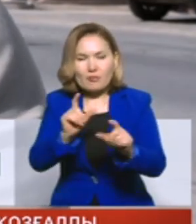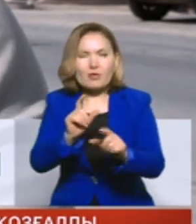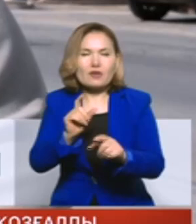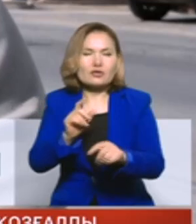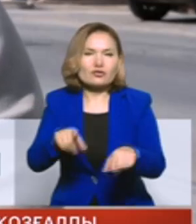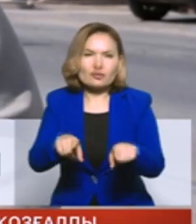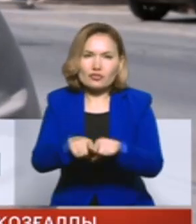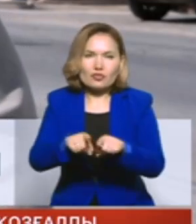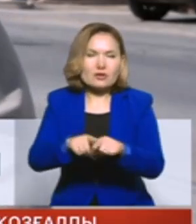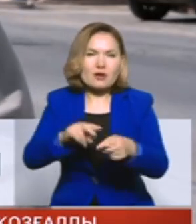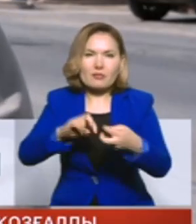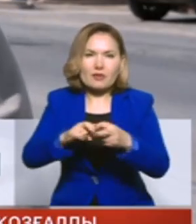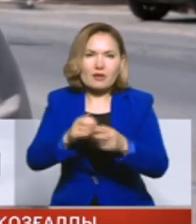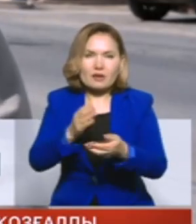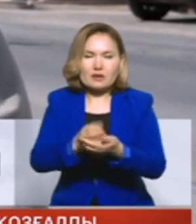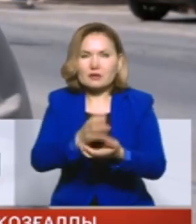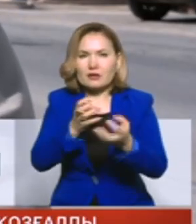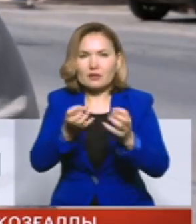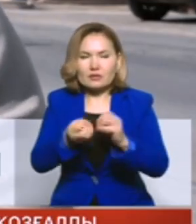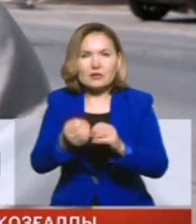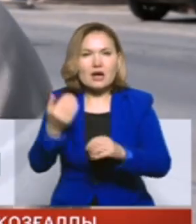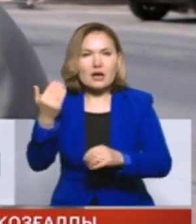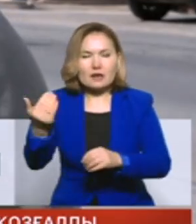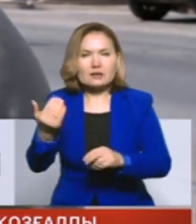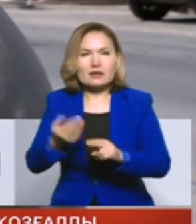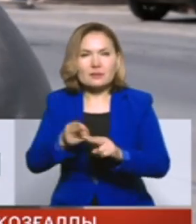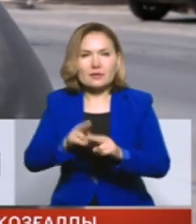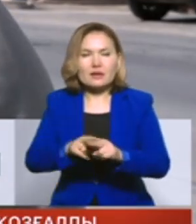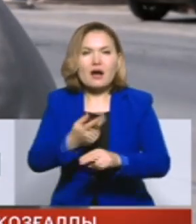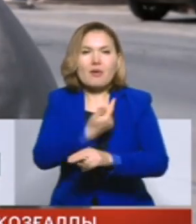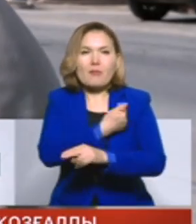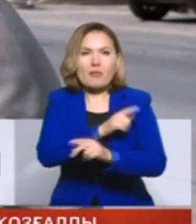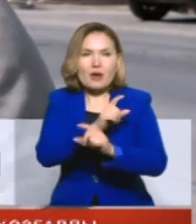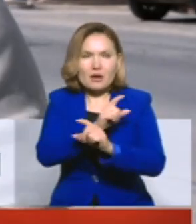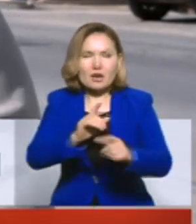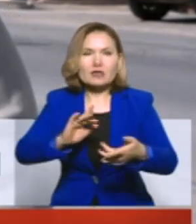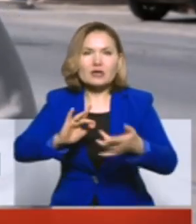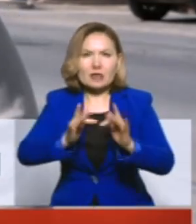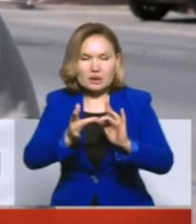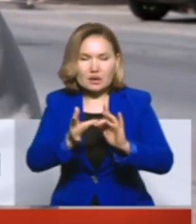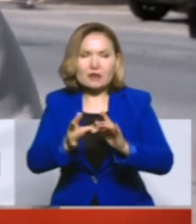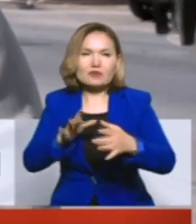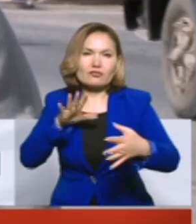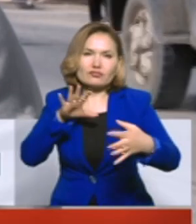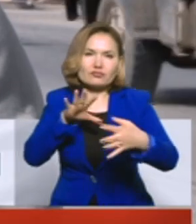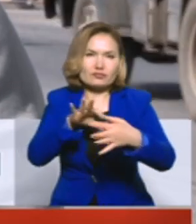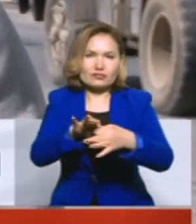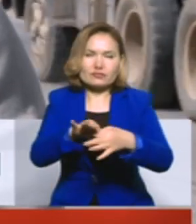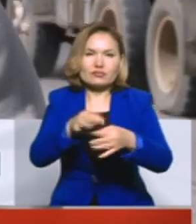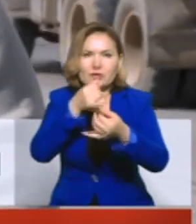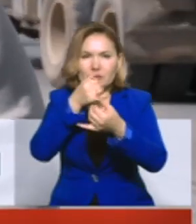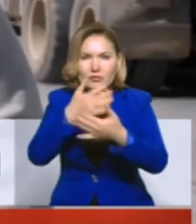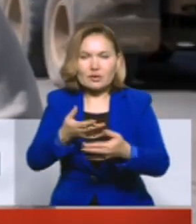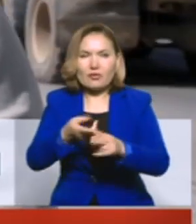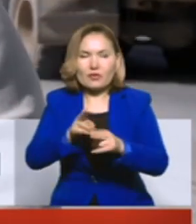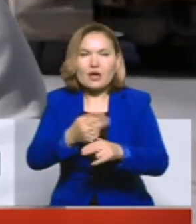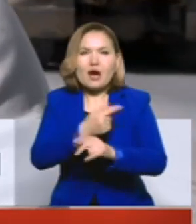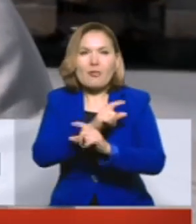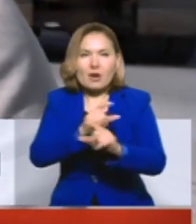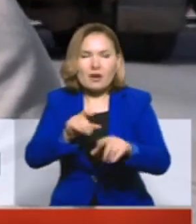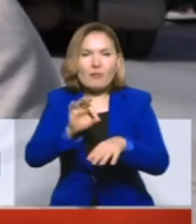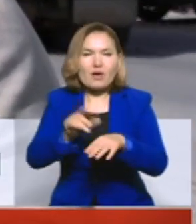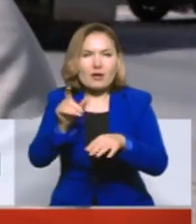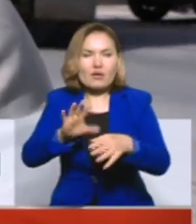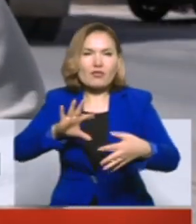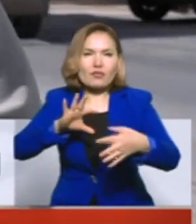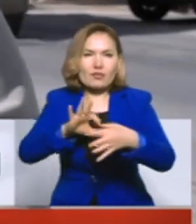неге не қоя алмай жатыр қазір. Поликлиникаға да. Ол да интернетте жұмыс істейді. Поликлиникасы да жұмыс